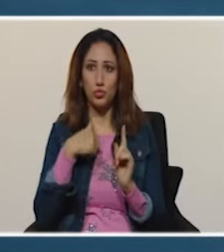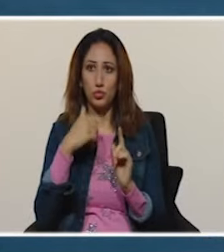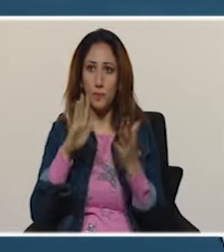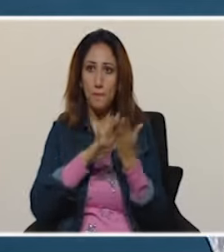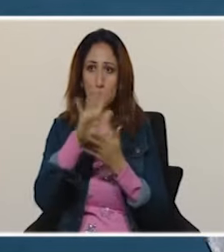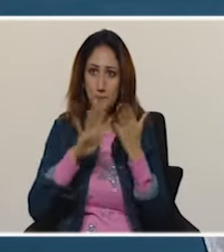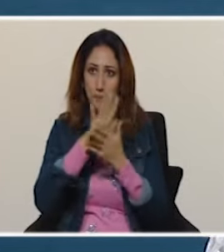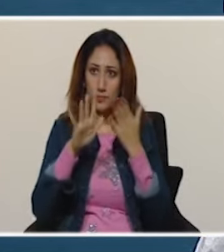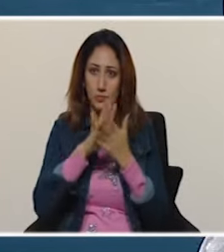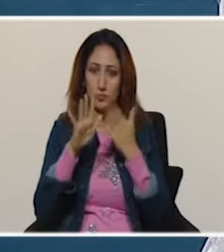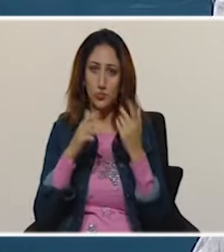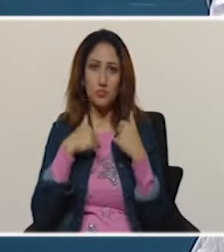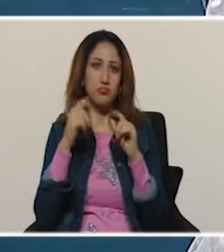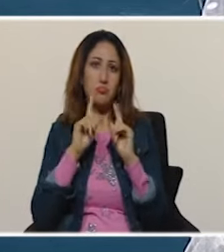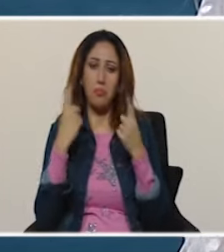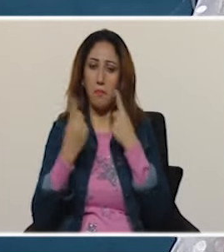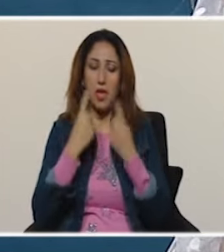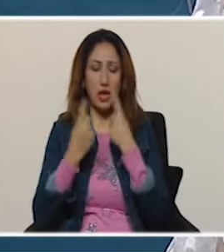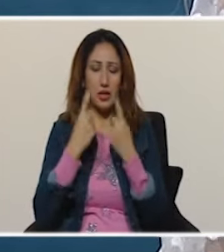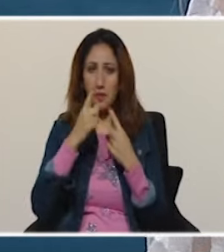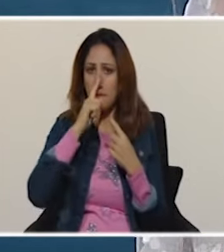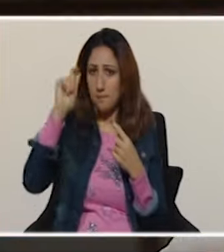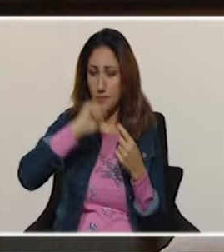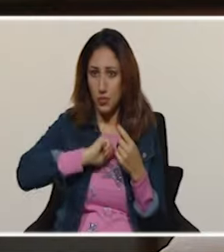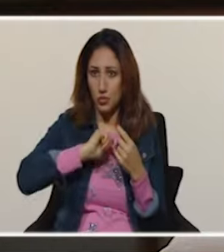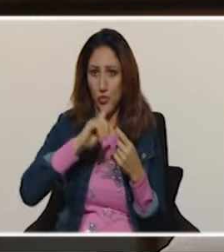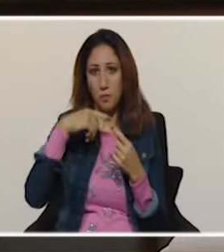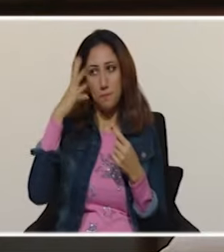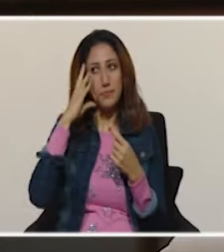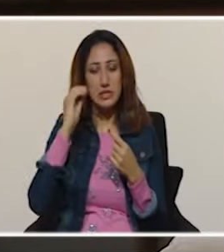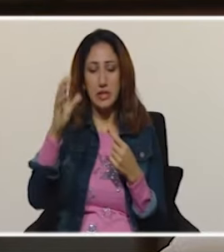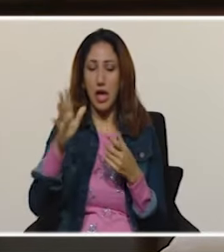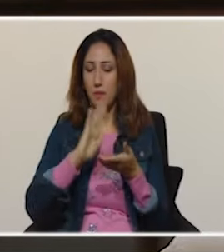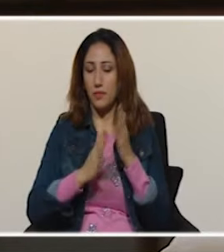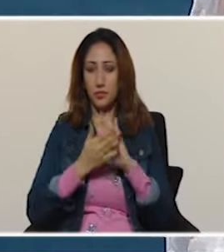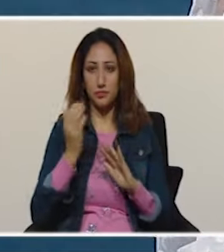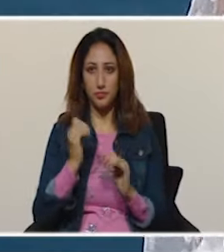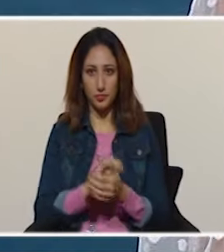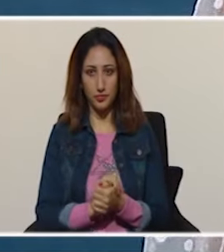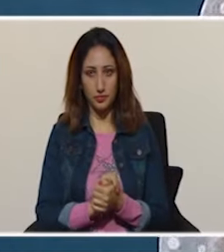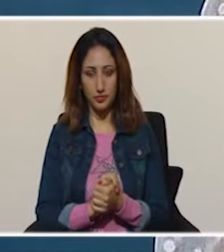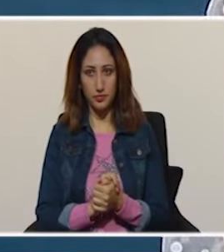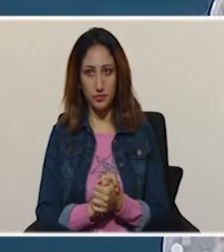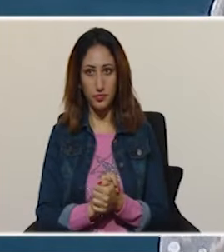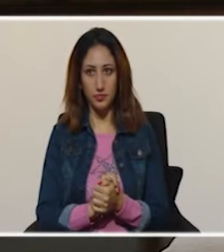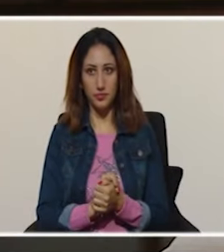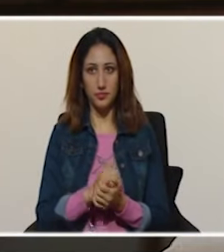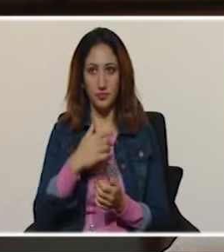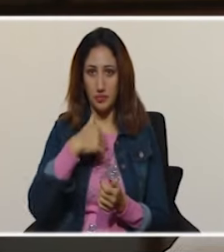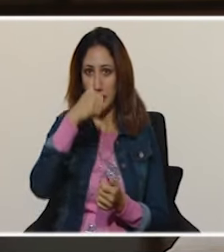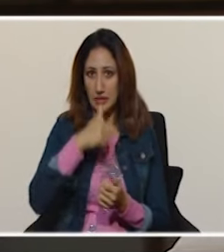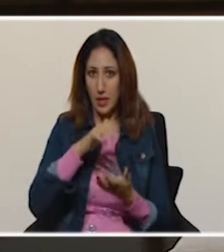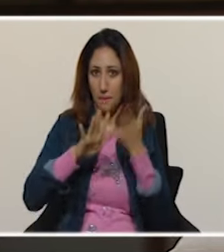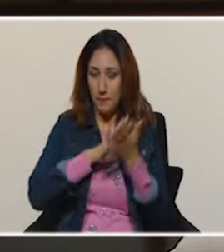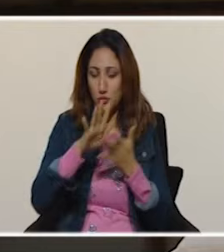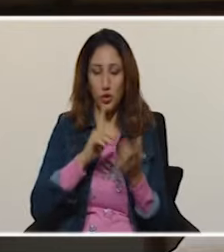أنت المغلوب على أمرك أو المظلوم. يا بخت من مات مظلوم ولا بات ظالم. هي أسهل جدا لما حضرتك قلتها، أنا كنت لسه عادي ست